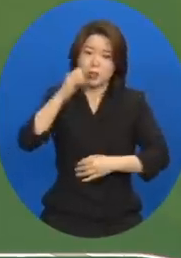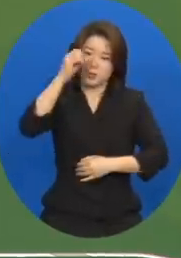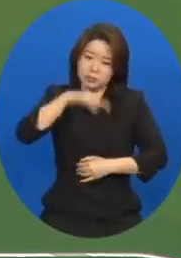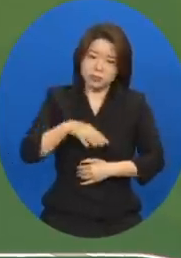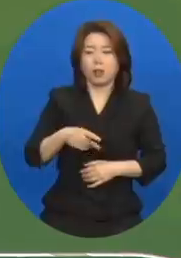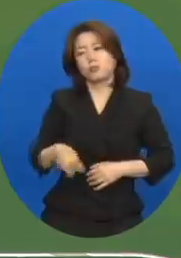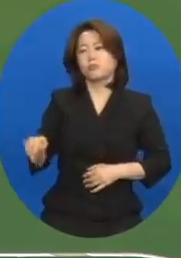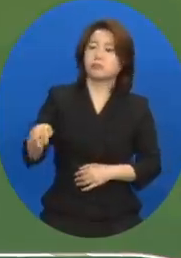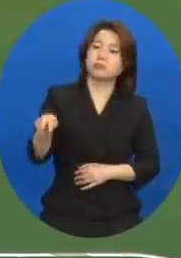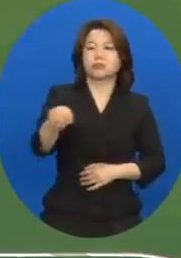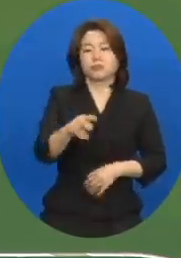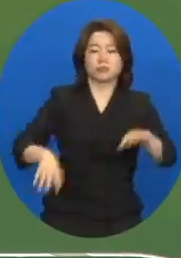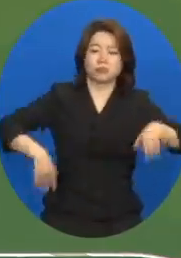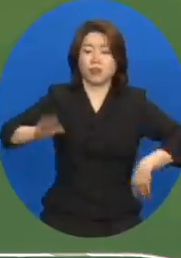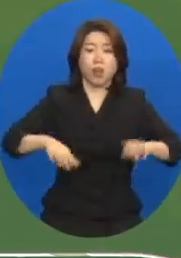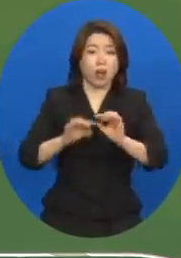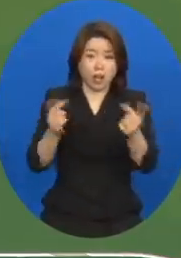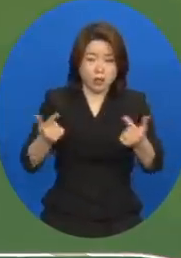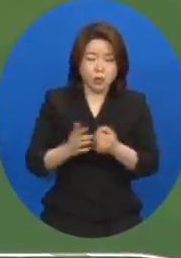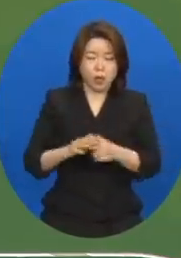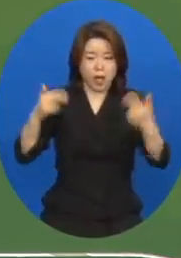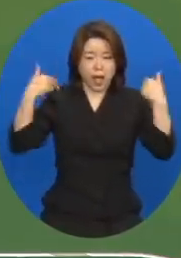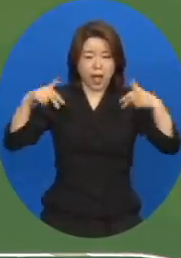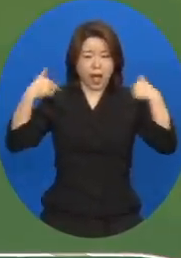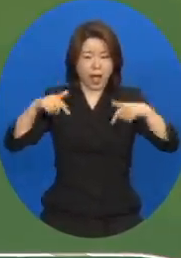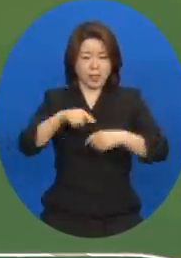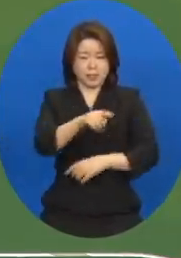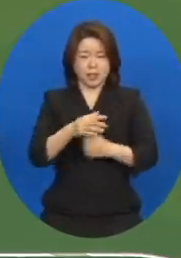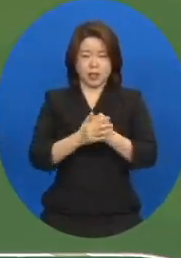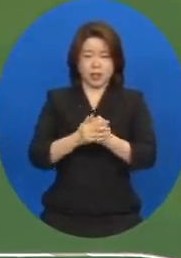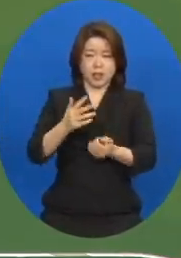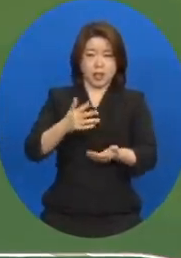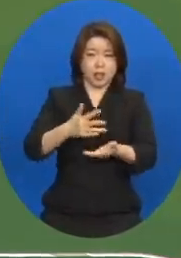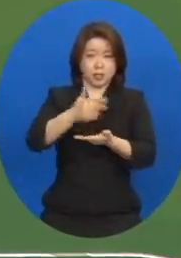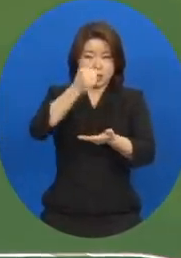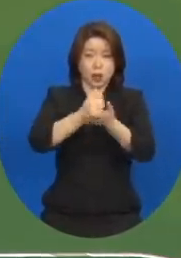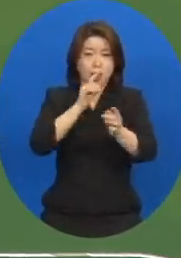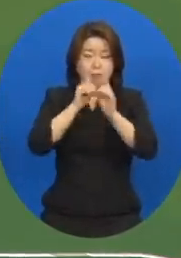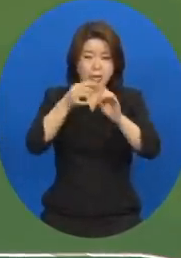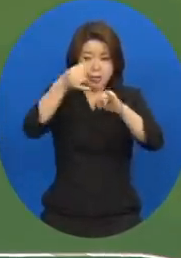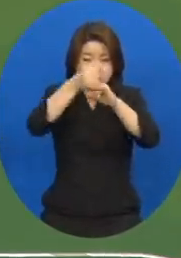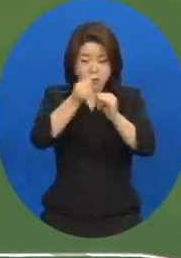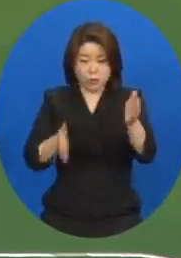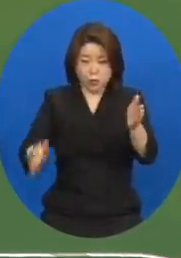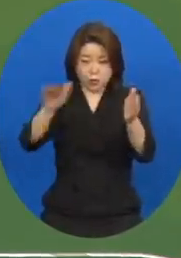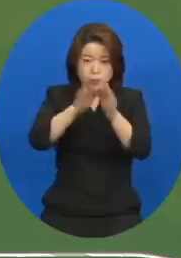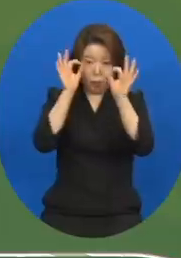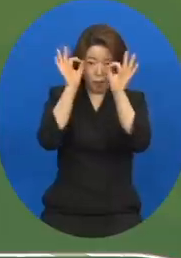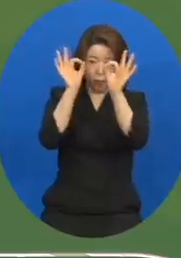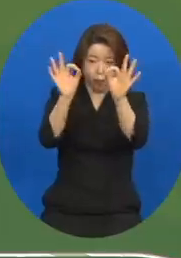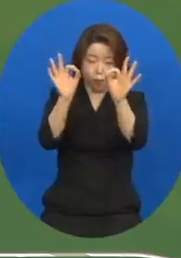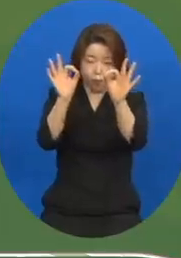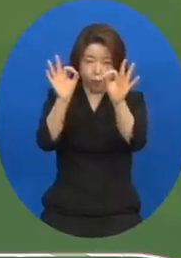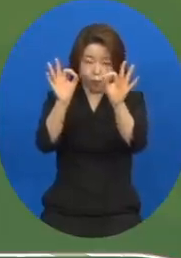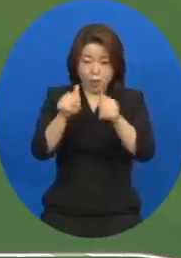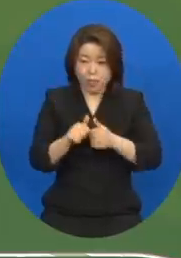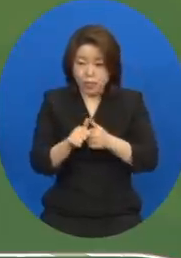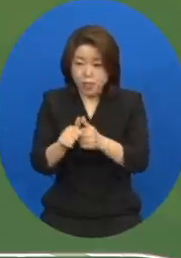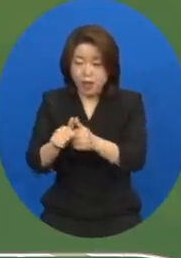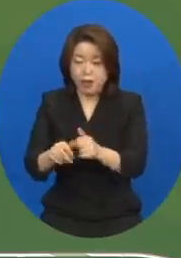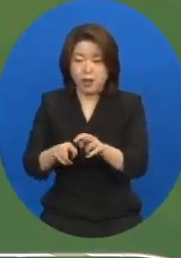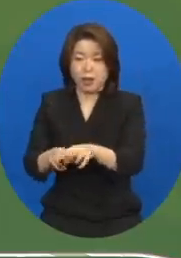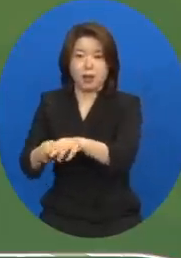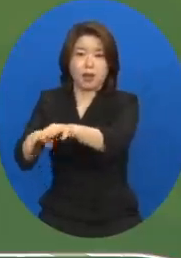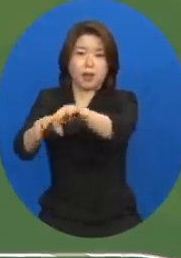아니고 항상 여호와의 언약궤를 보면서 성을 돈 거예요. 그 말은 하나님이